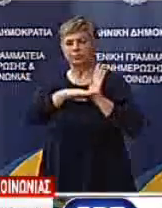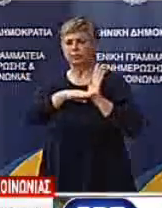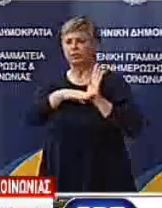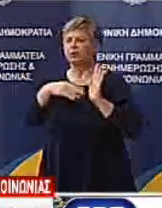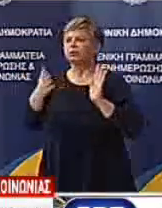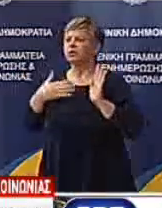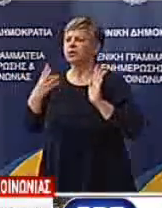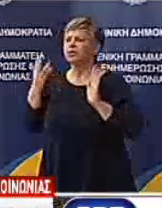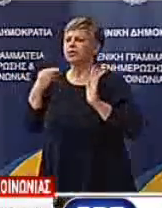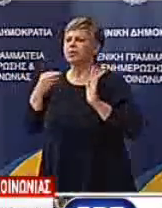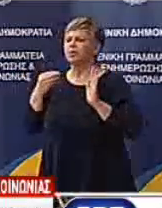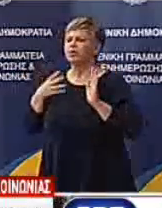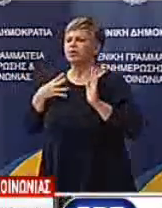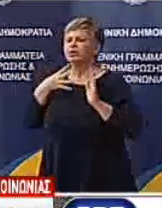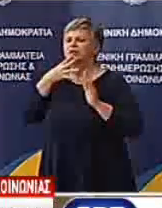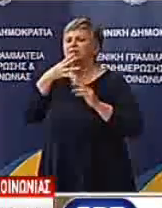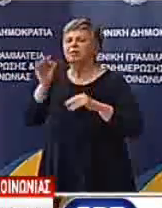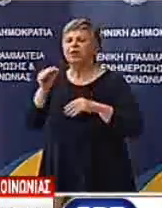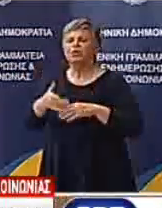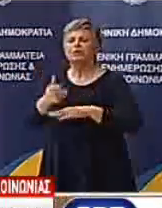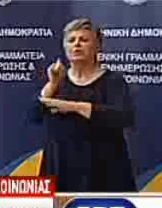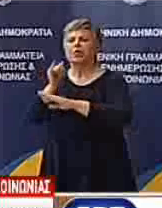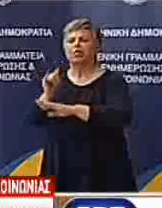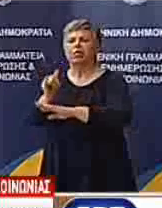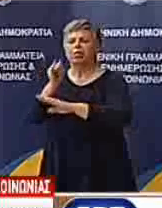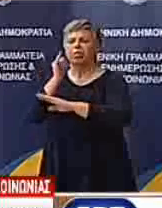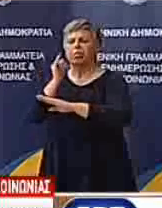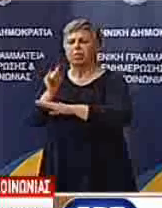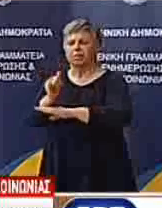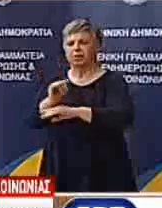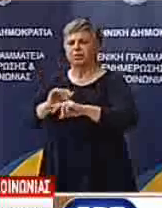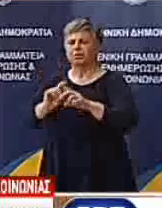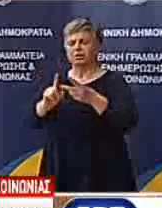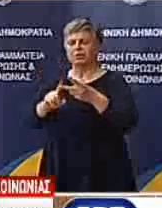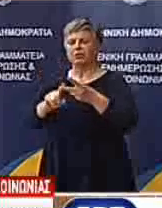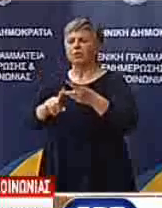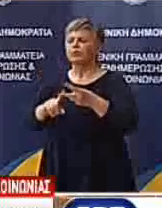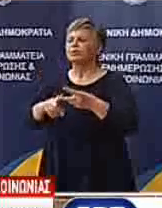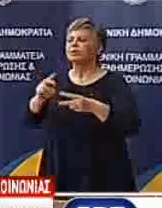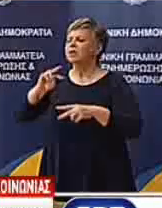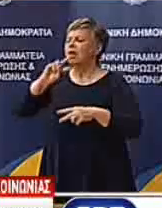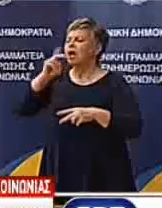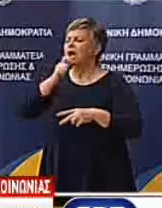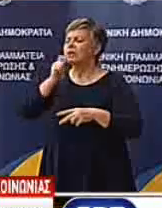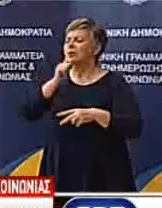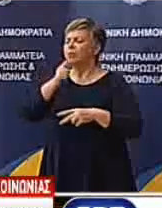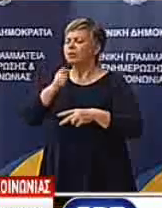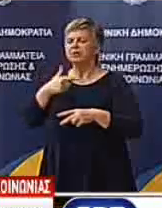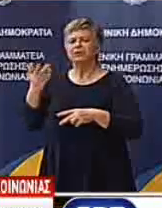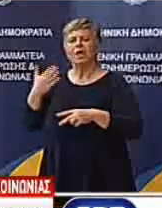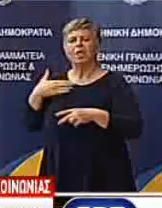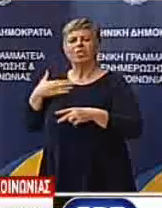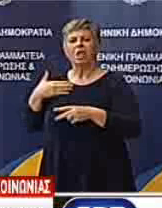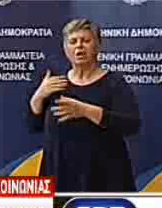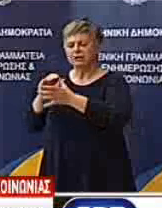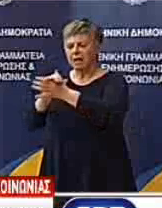τόσο πολύ και δεύτερον σε τι ζητάτε τελικά να σας στηρίξει η αντιπολίτευση, στη συμφωνία αυτή την οποία έχετε αποδεχθεί ή σε κάτι άλλο το οποίο